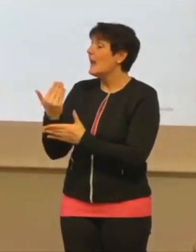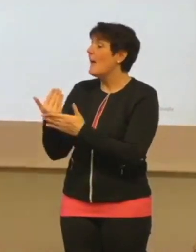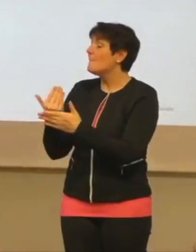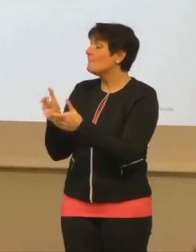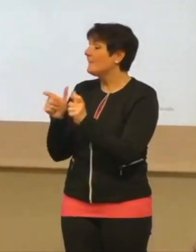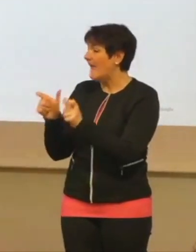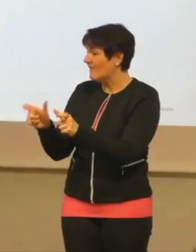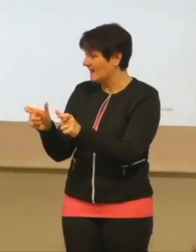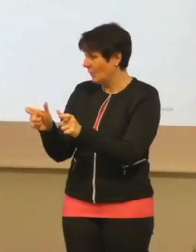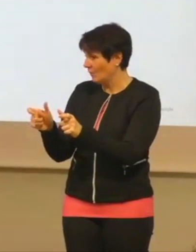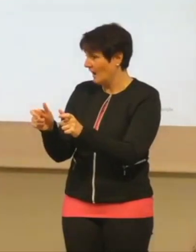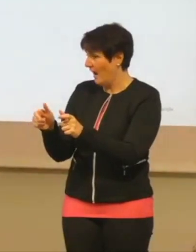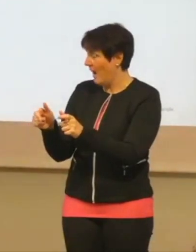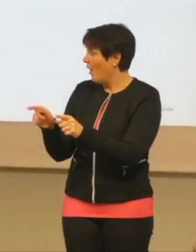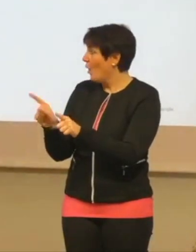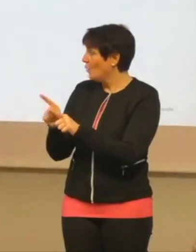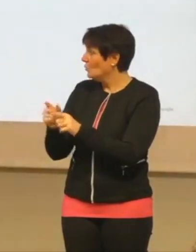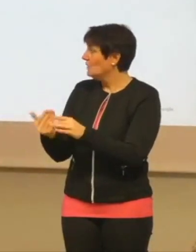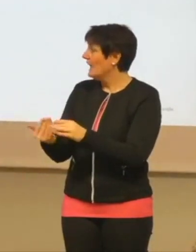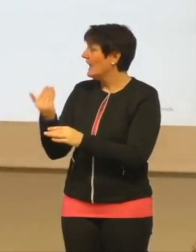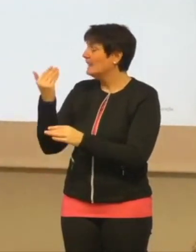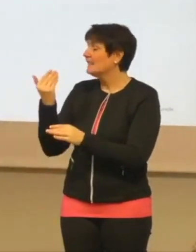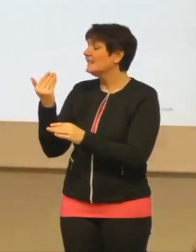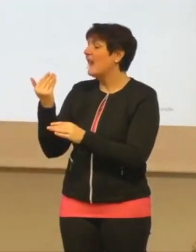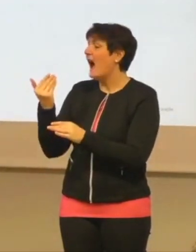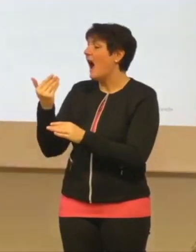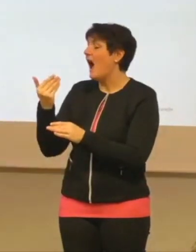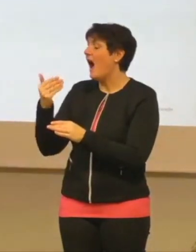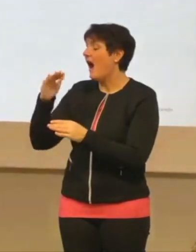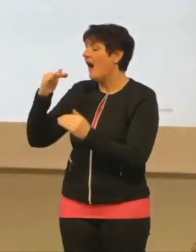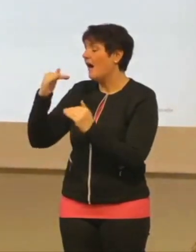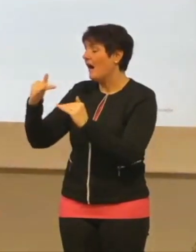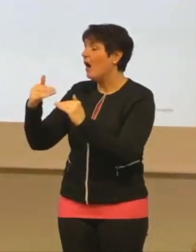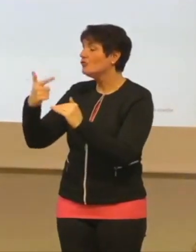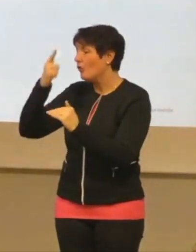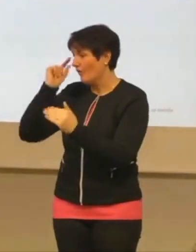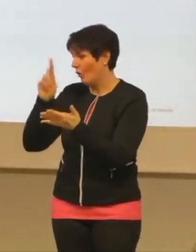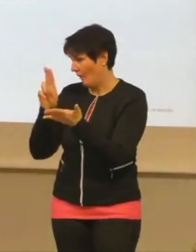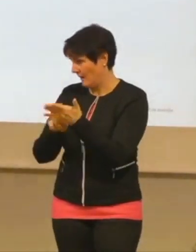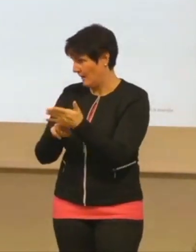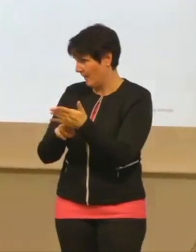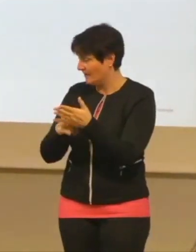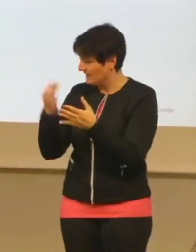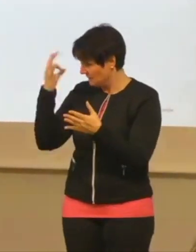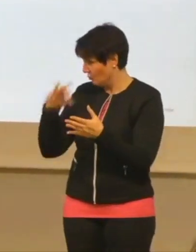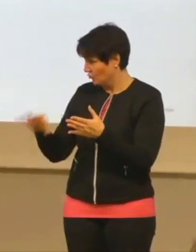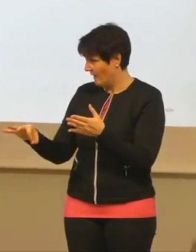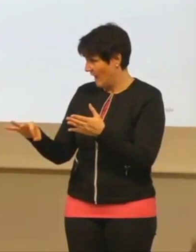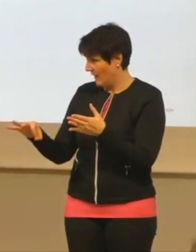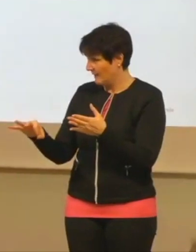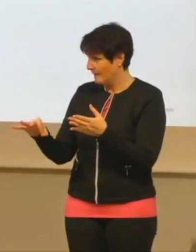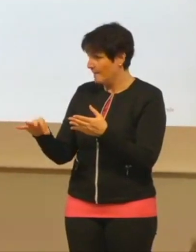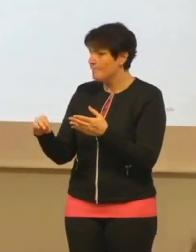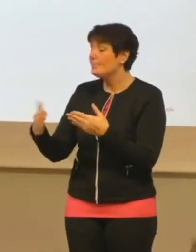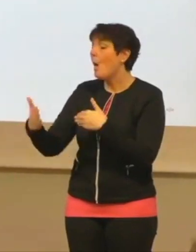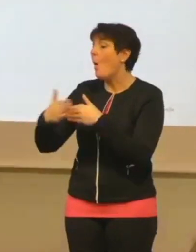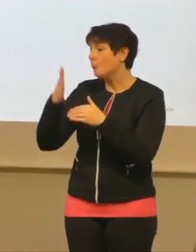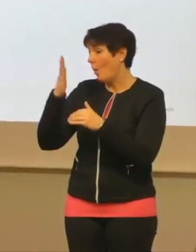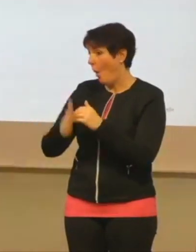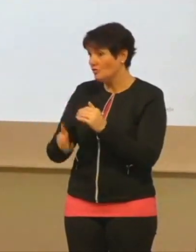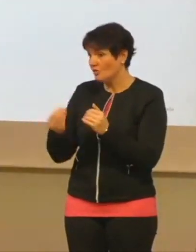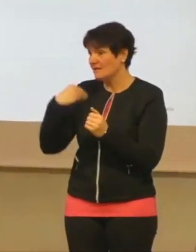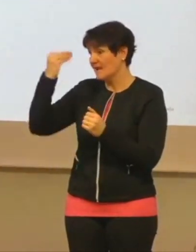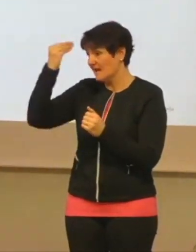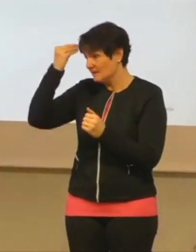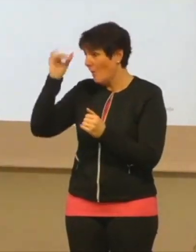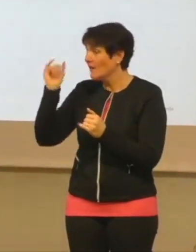preventivnega mehanizma, pa tudi na spletišču Varuha človekovih pravic. Spoštovani, naj vas ob koncu spomnim, da